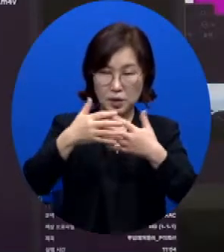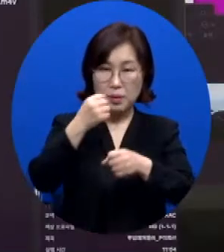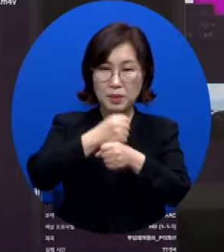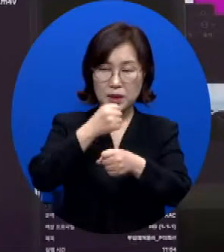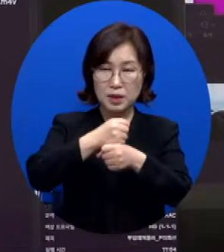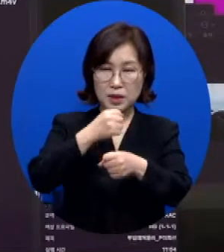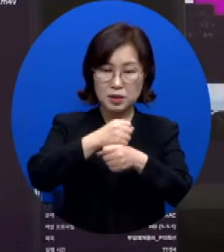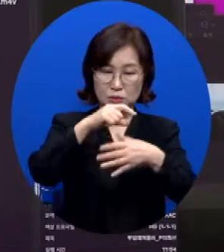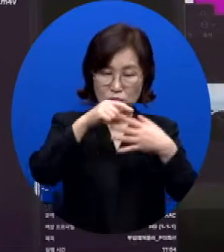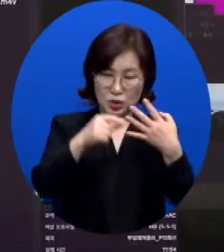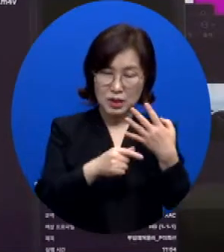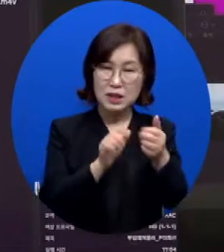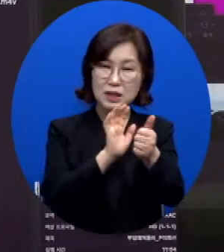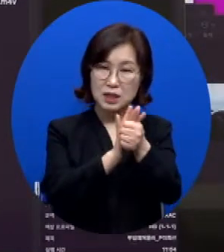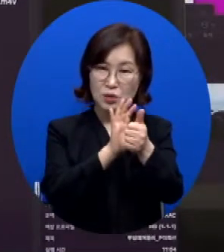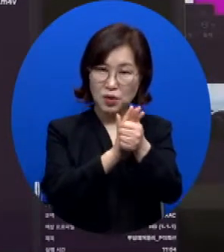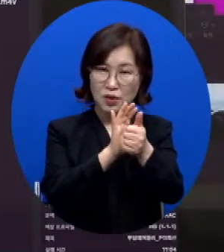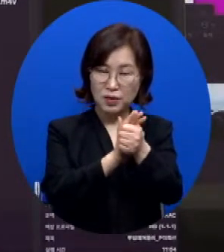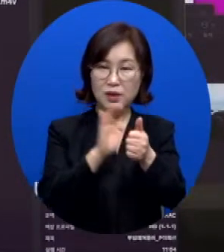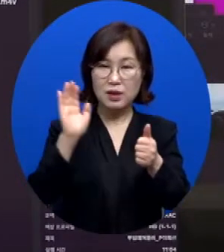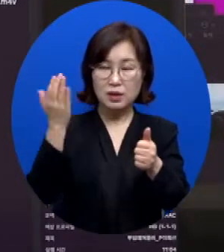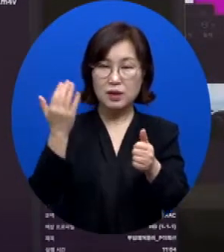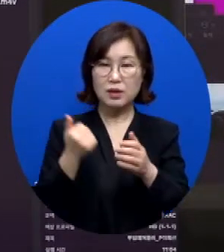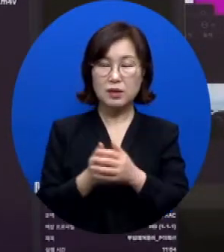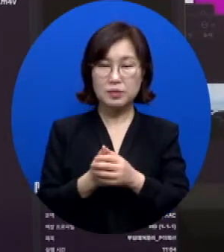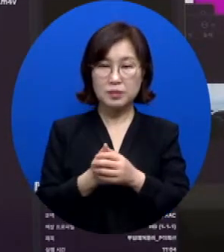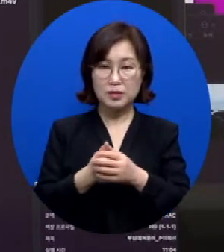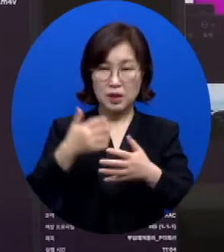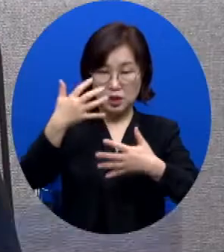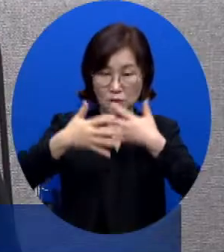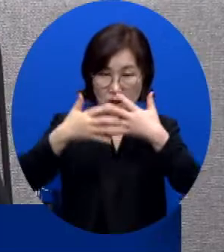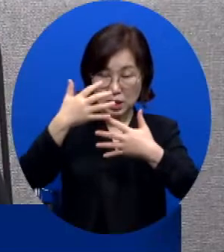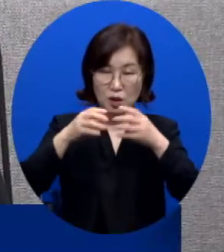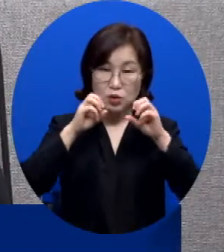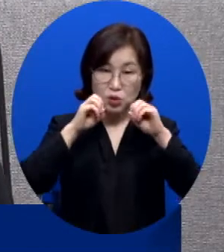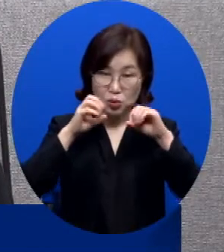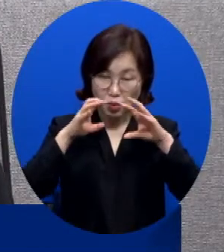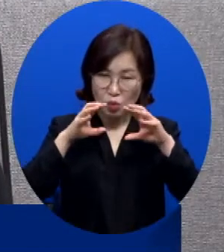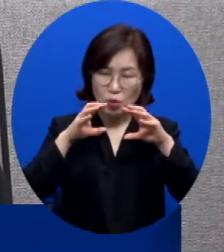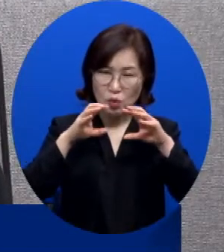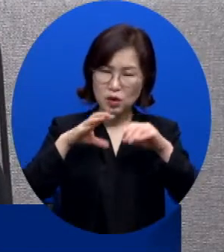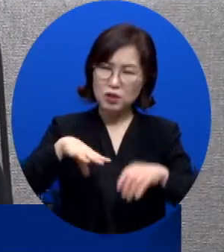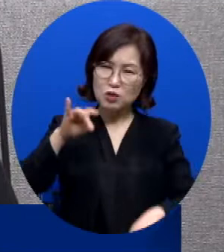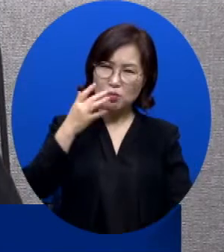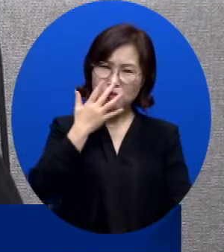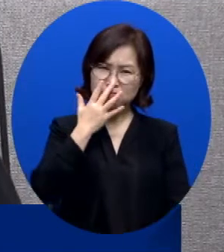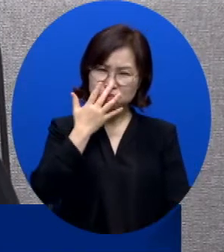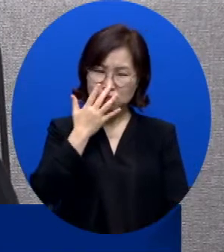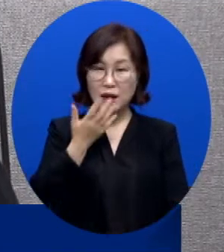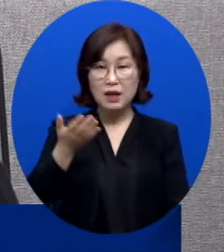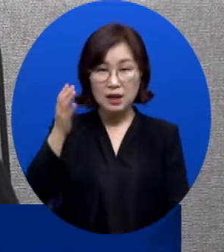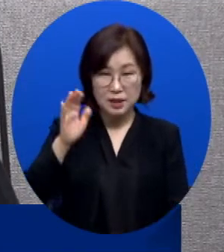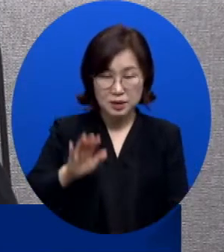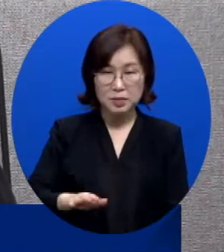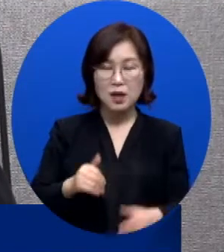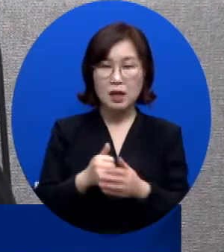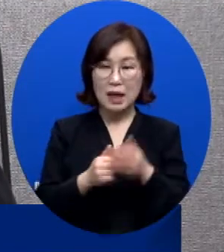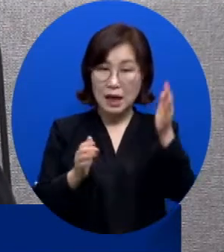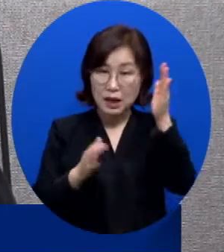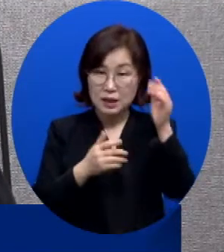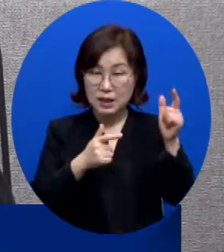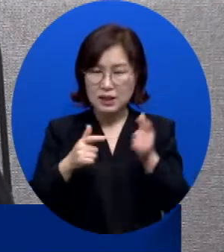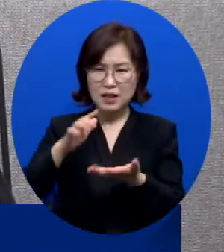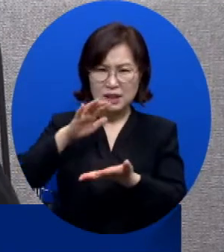돕는 프로젝트 지원에 나선 겁니다. 미디어로 선교한다는 게 사실 감이 오지 않다가 이 친구들, 그 학생들 안에 있는